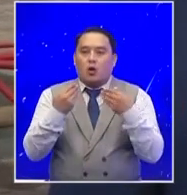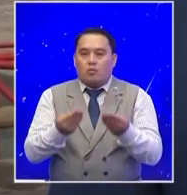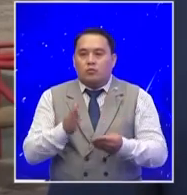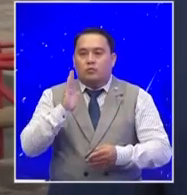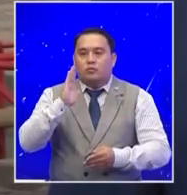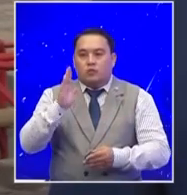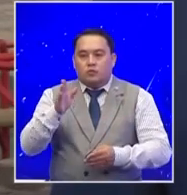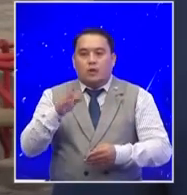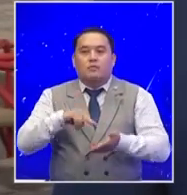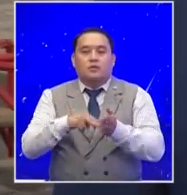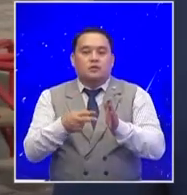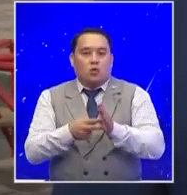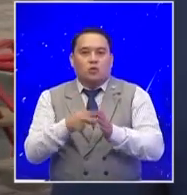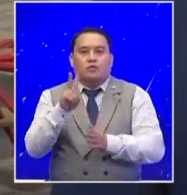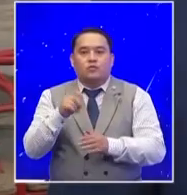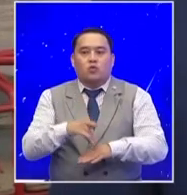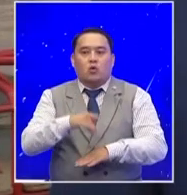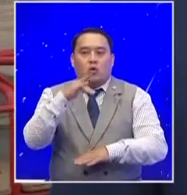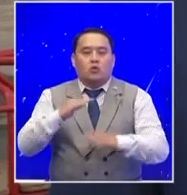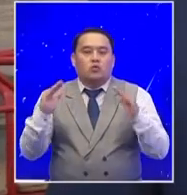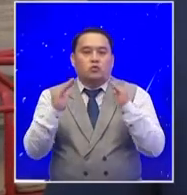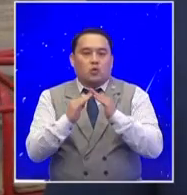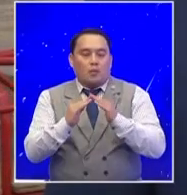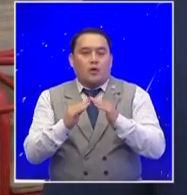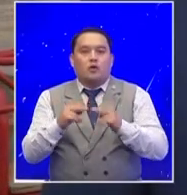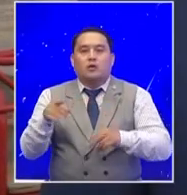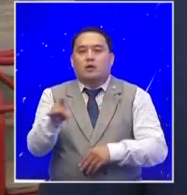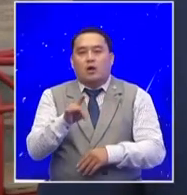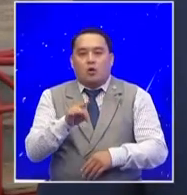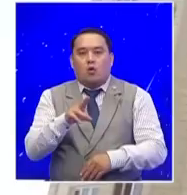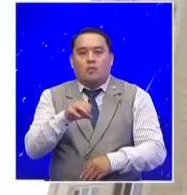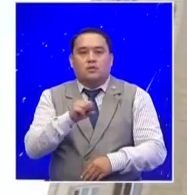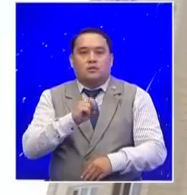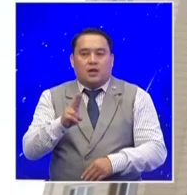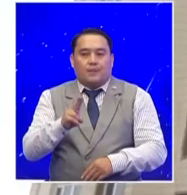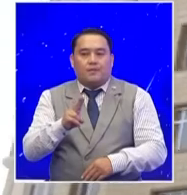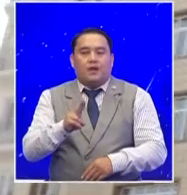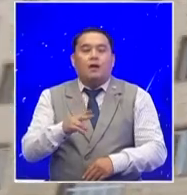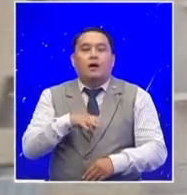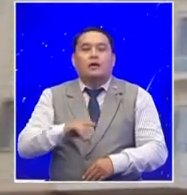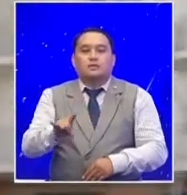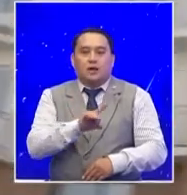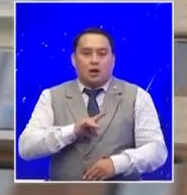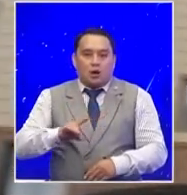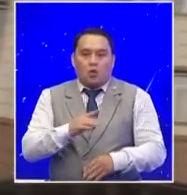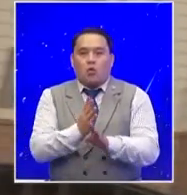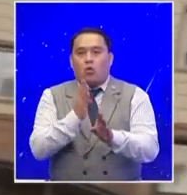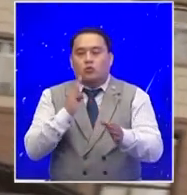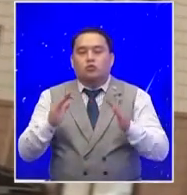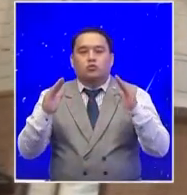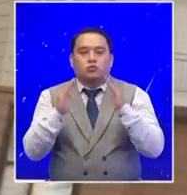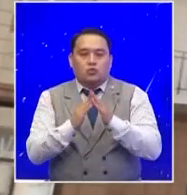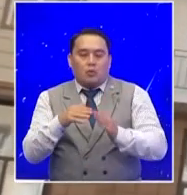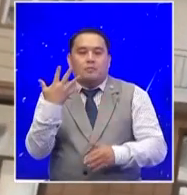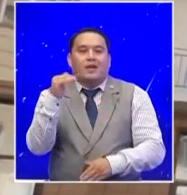время. Также порядка 200 коттеджных строений возводится в микрорайоне Умрзак. Всего в Карасайском районе на очереди за жильем стоят